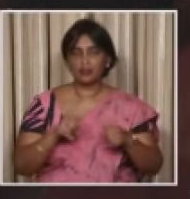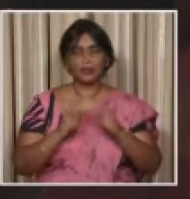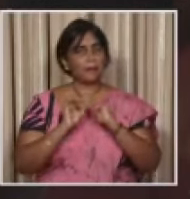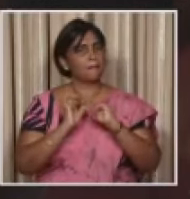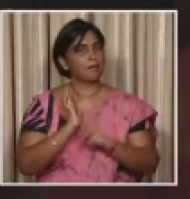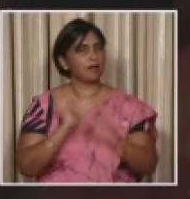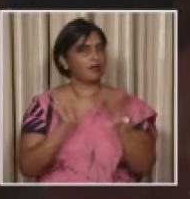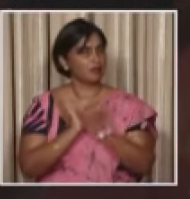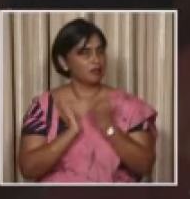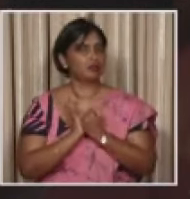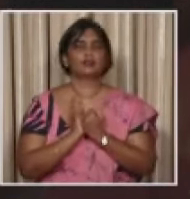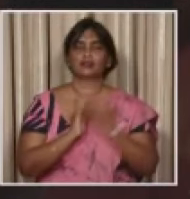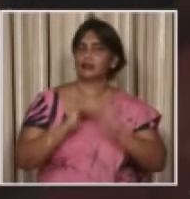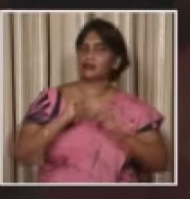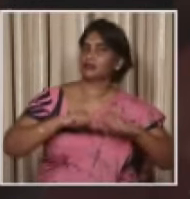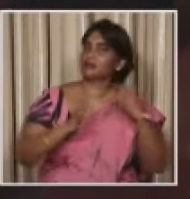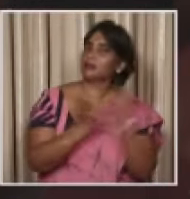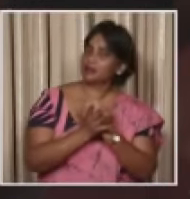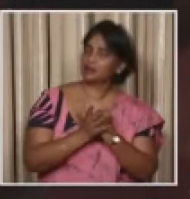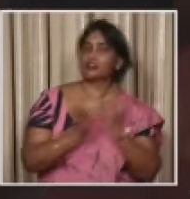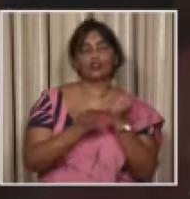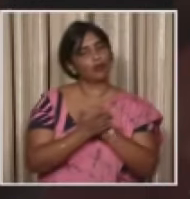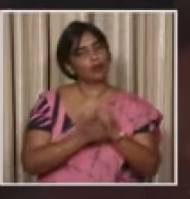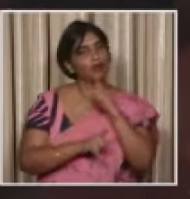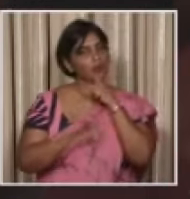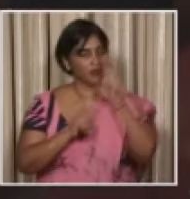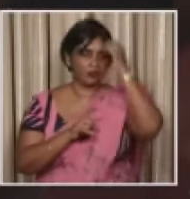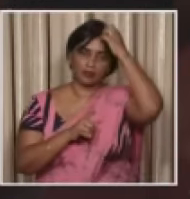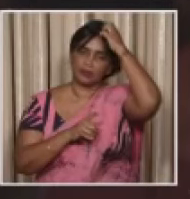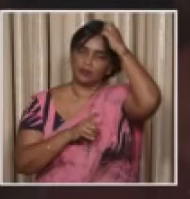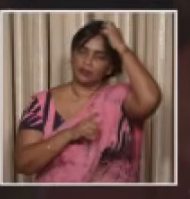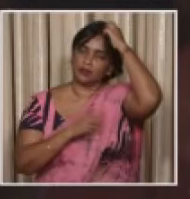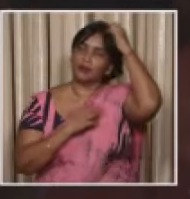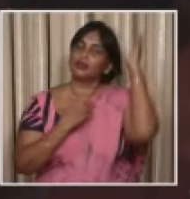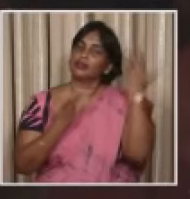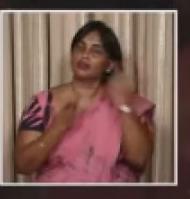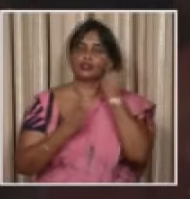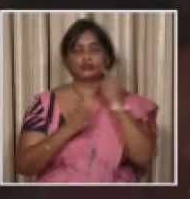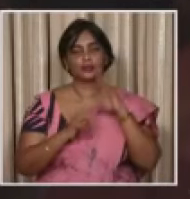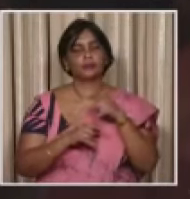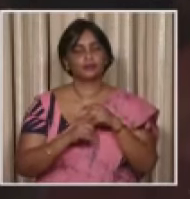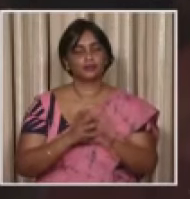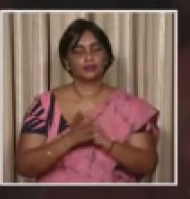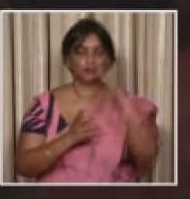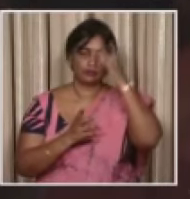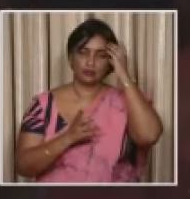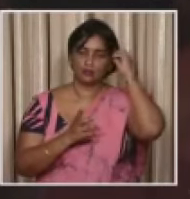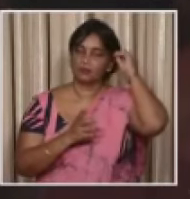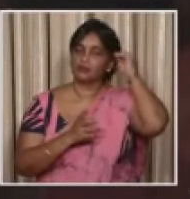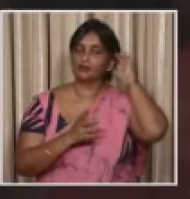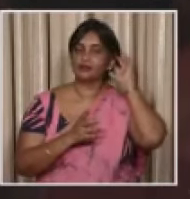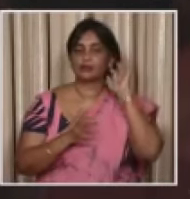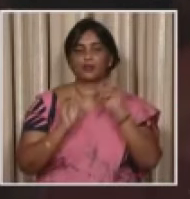පනතේ අඩුපාඩු දැනට තියෙන ක්‍රියාවලිය අඩුපාඩු මේ හැම එකක්ම කතා කරා හැබැයි කඩගාටුවේ කරුණ ගනු කතානායකතුමනි එක පැත්තකින්